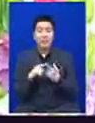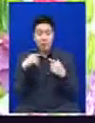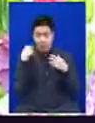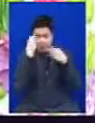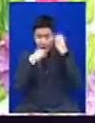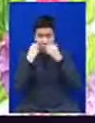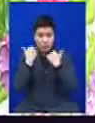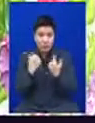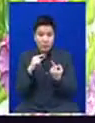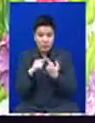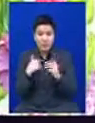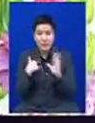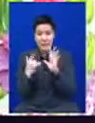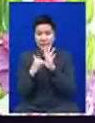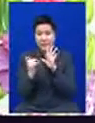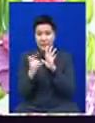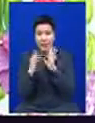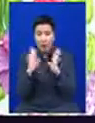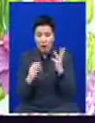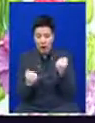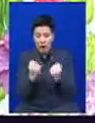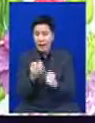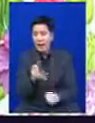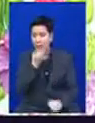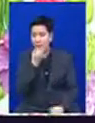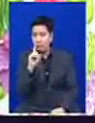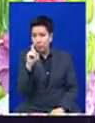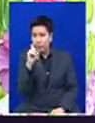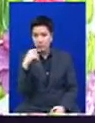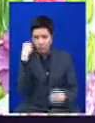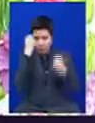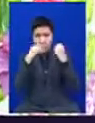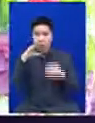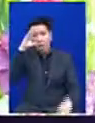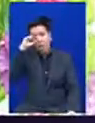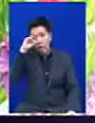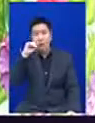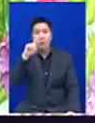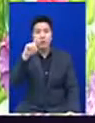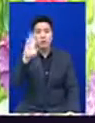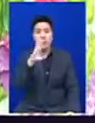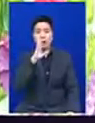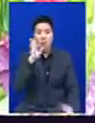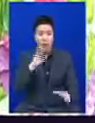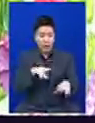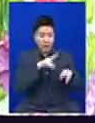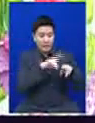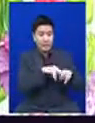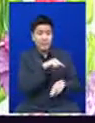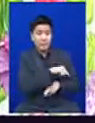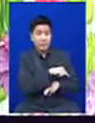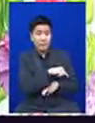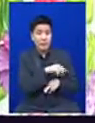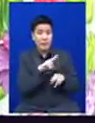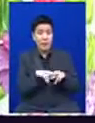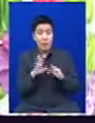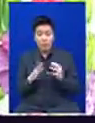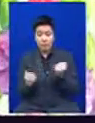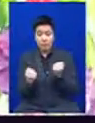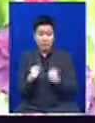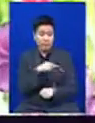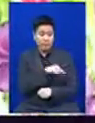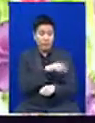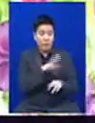ก็อย่างที่บอกไปยาบางตัวก็จากคนขับก็จะกินไม่ได้เพราะว่าผลข้างเคียงจะทำให้ง่วงอันนี้สำหรับคนเมารถก็จะเฉพาะลูกเขาเรียกว่าอะไรส